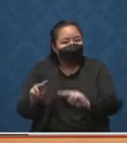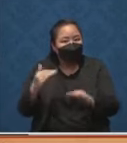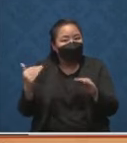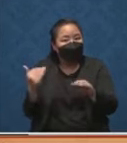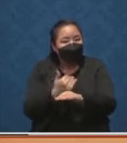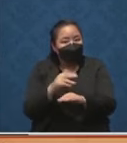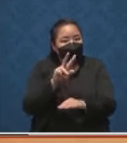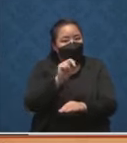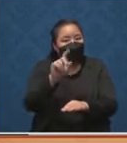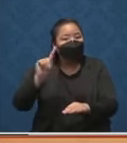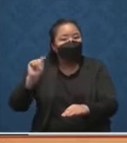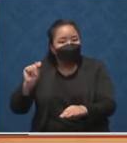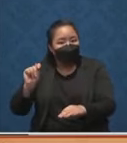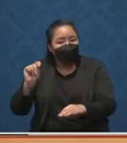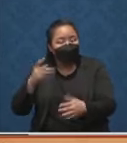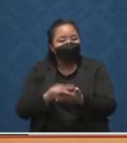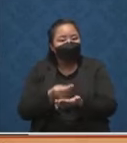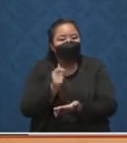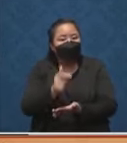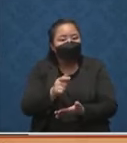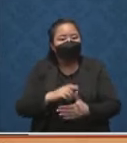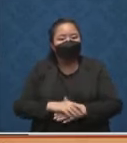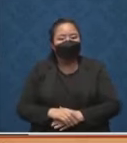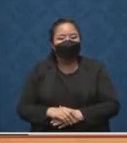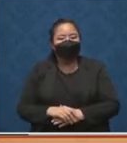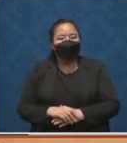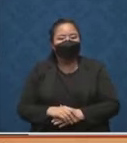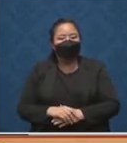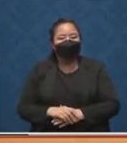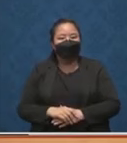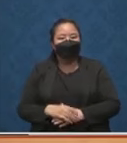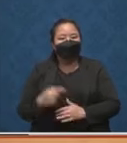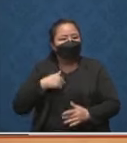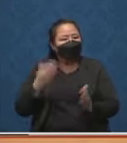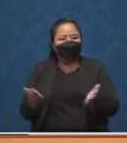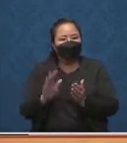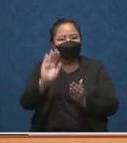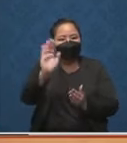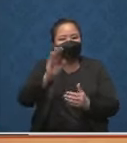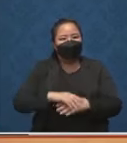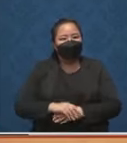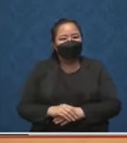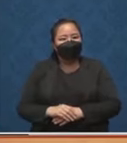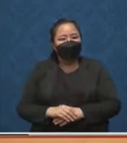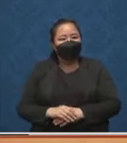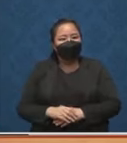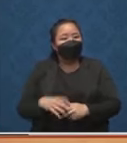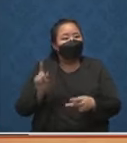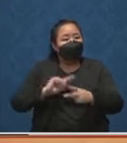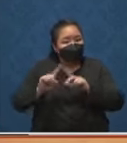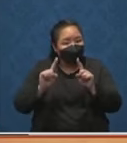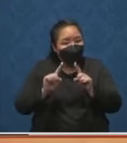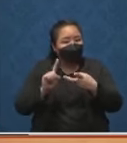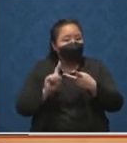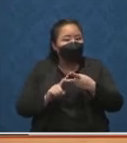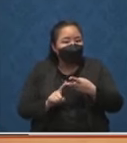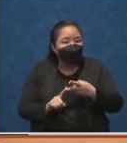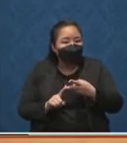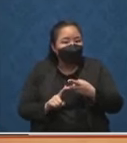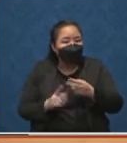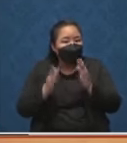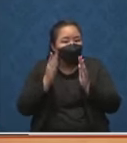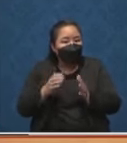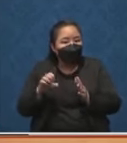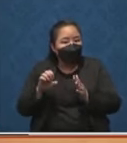ชาติหรือว่า NT เข้าไปซื้อแต่แนวทางนี้ดิฉันไม่สนับสนุนหรือว่าจะเอาผู้เล่นรายใหม่ที่เป็นธุ